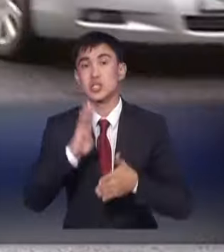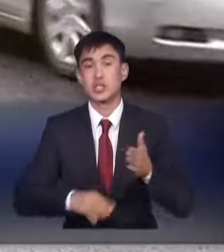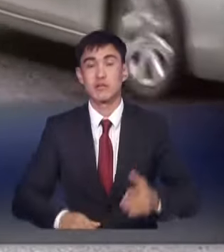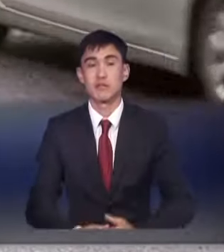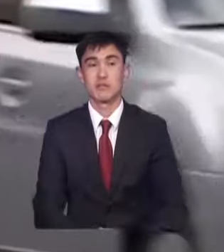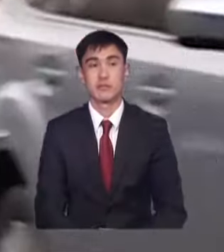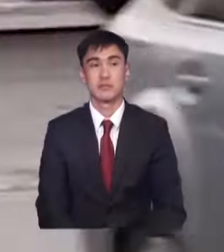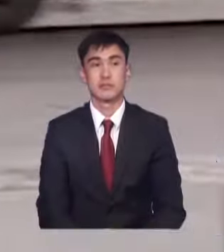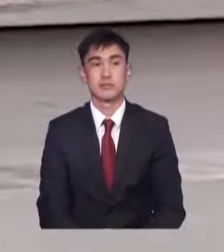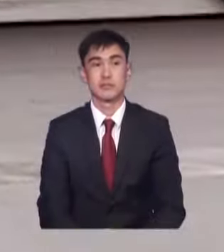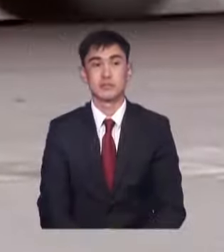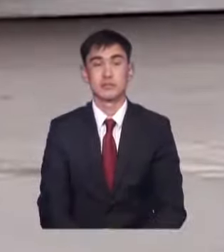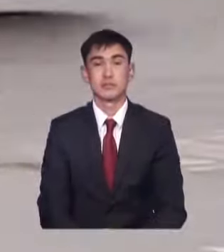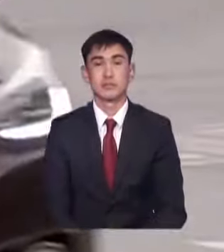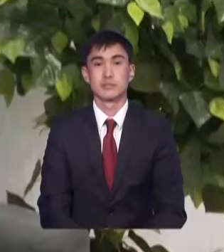размеры